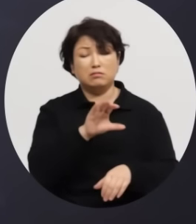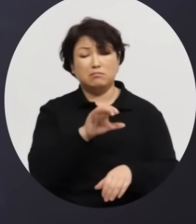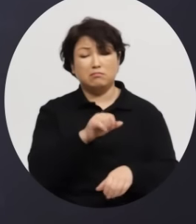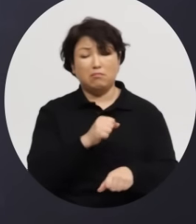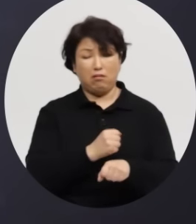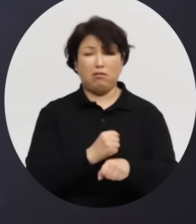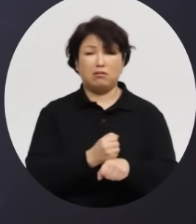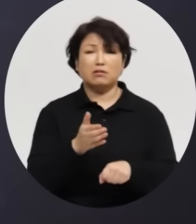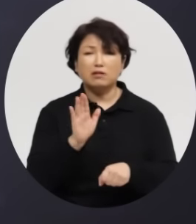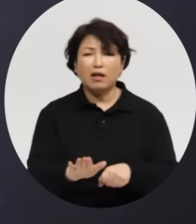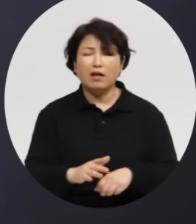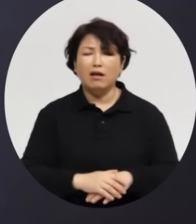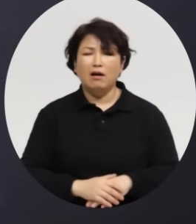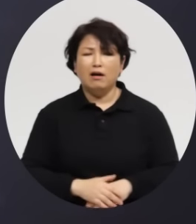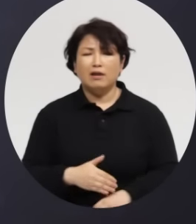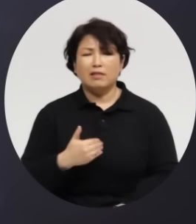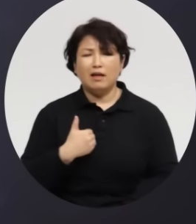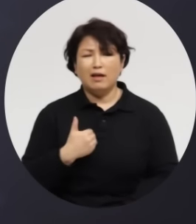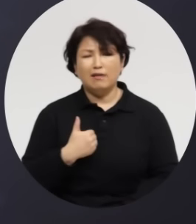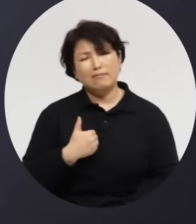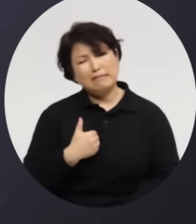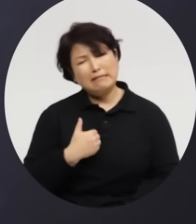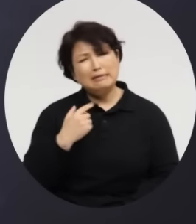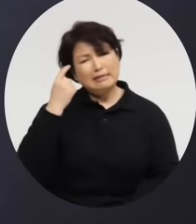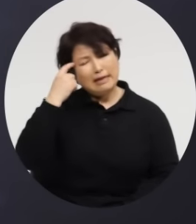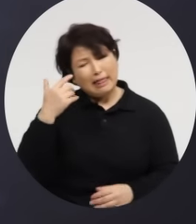되는데 그런 의지도 없다.